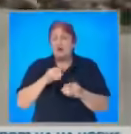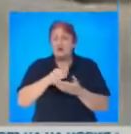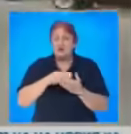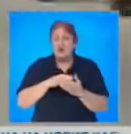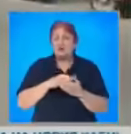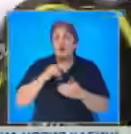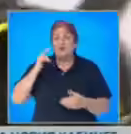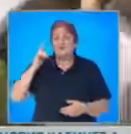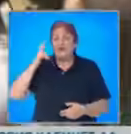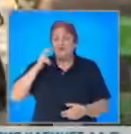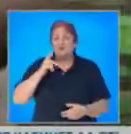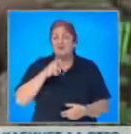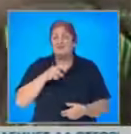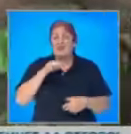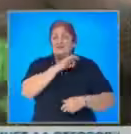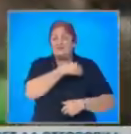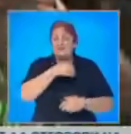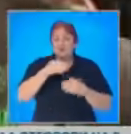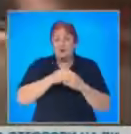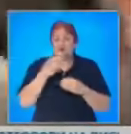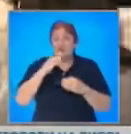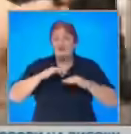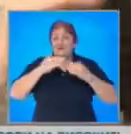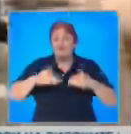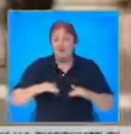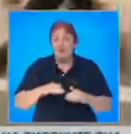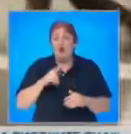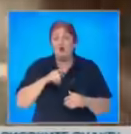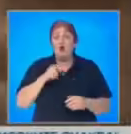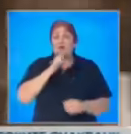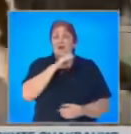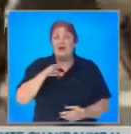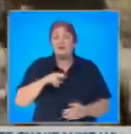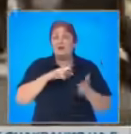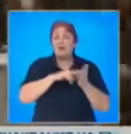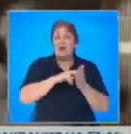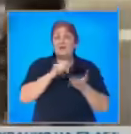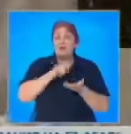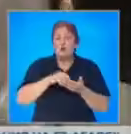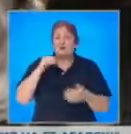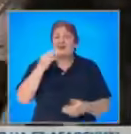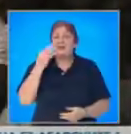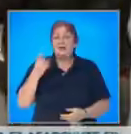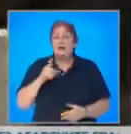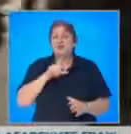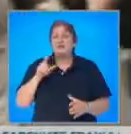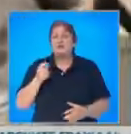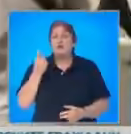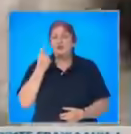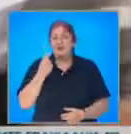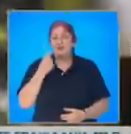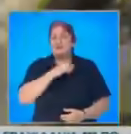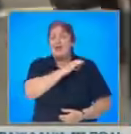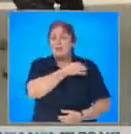от французите да се вакцинират и наближаващата четвърта вълна. От обявяването на проекта закона над 3 милиона и 700 хиляди